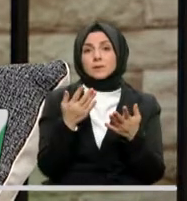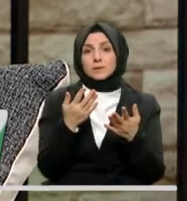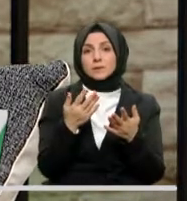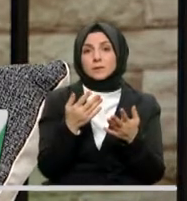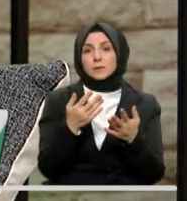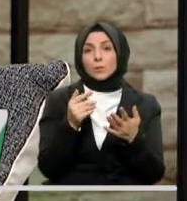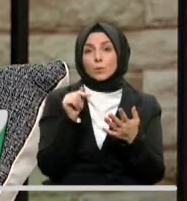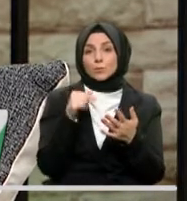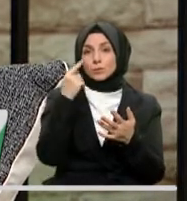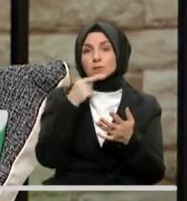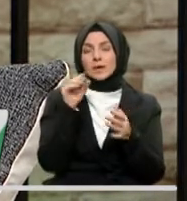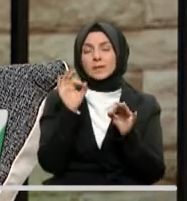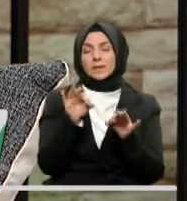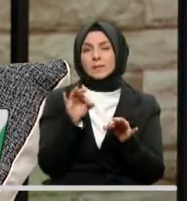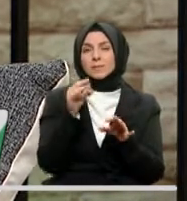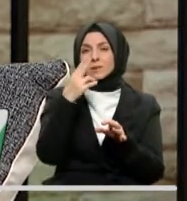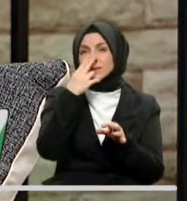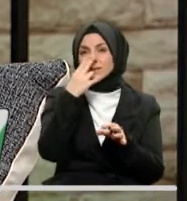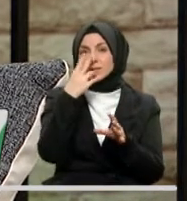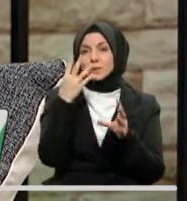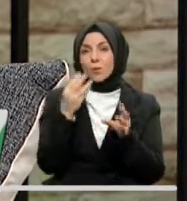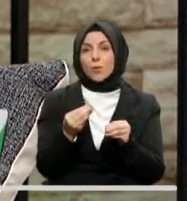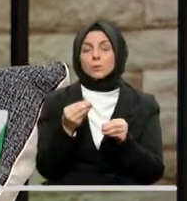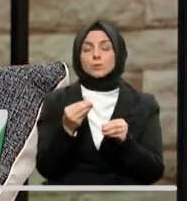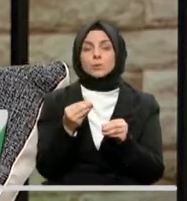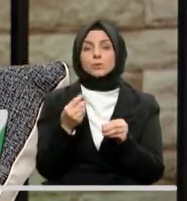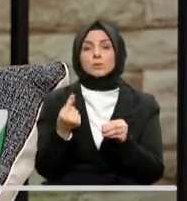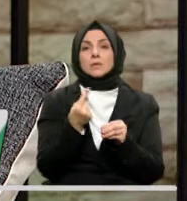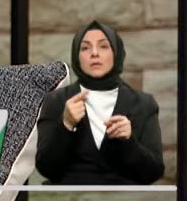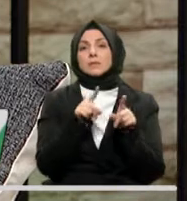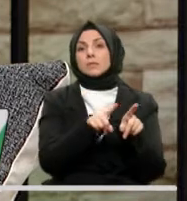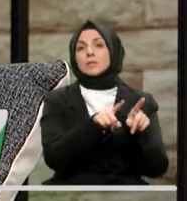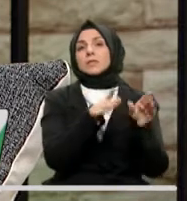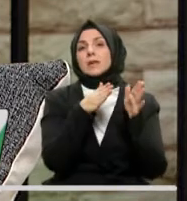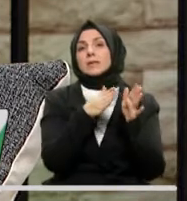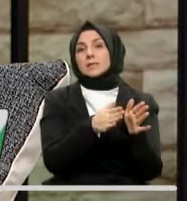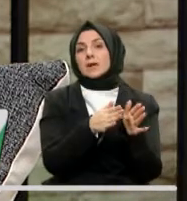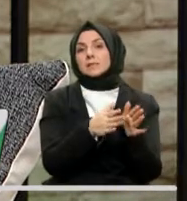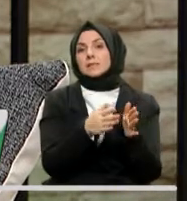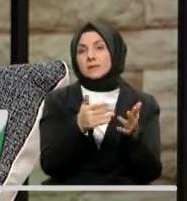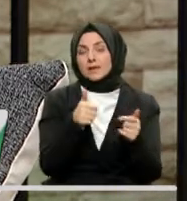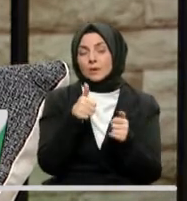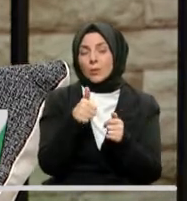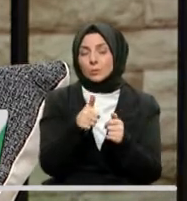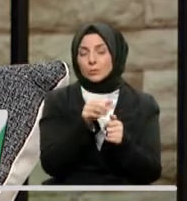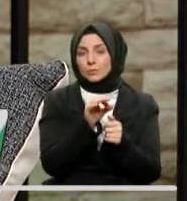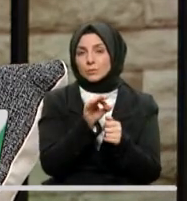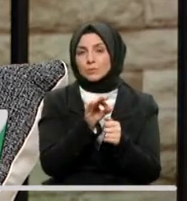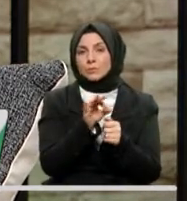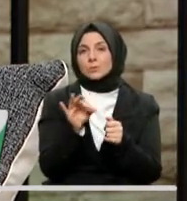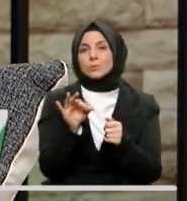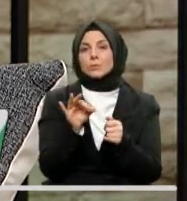olanın peşindedir olumlu şeye aşinalığı varsa onun peşinden gider olumsuz veya aşinalığı varsa onun peşinden gider ve